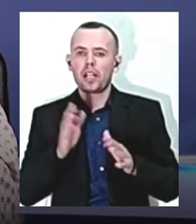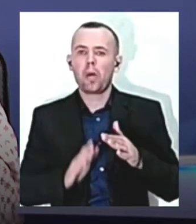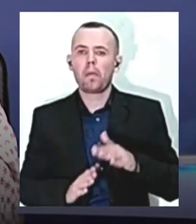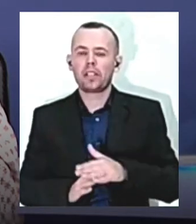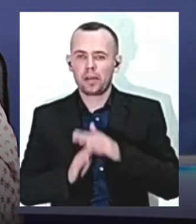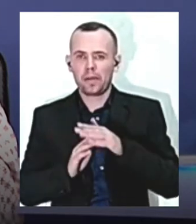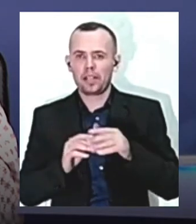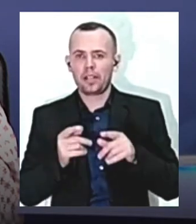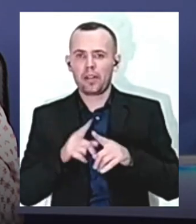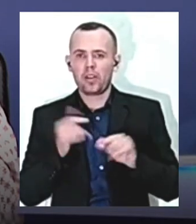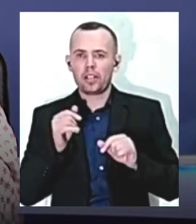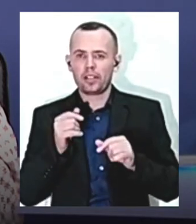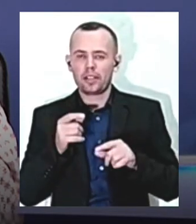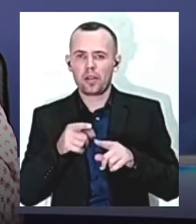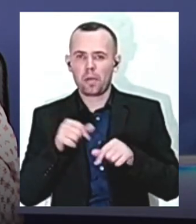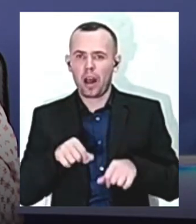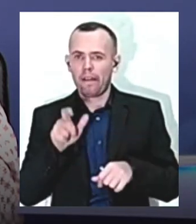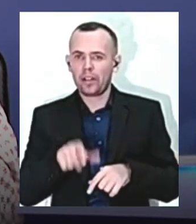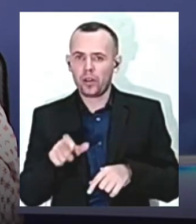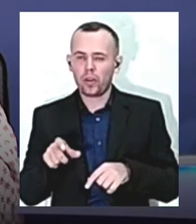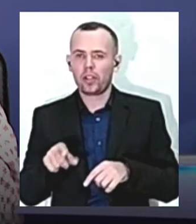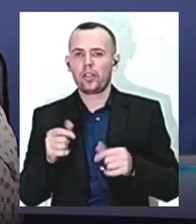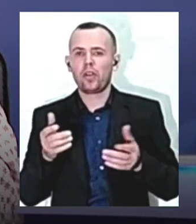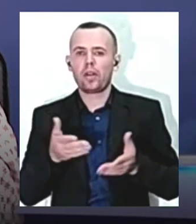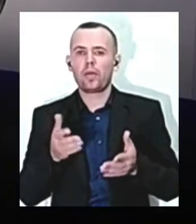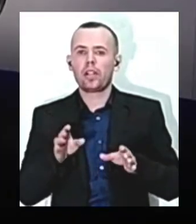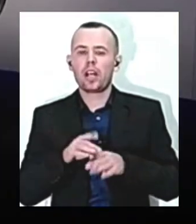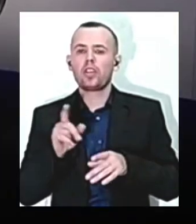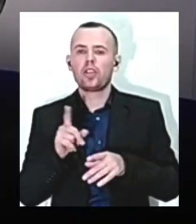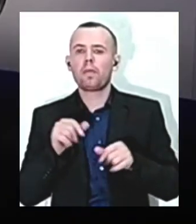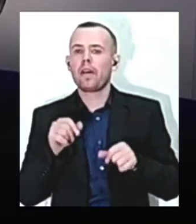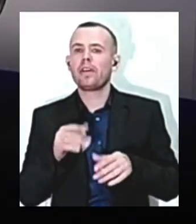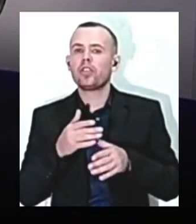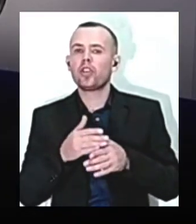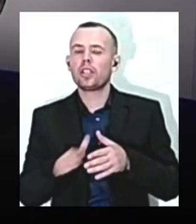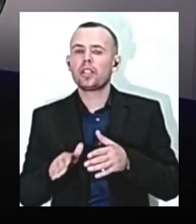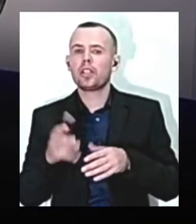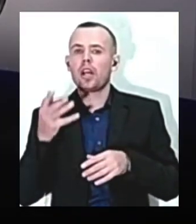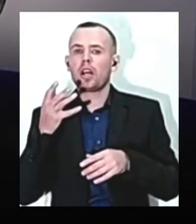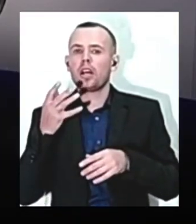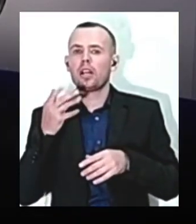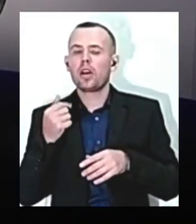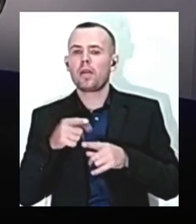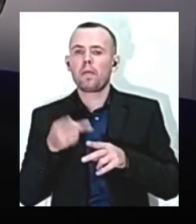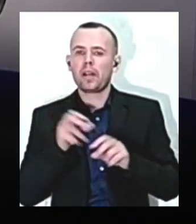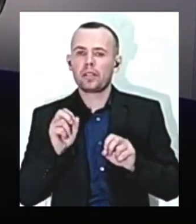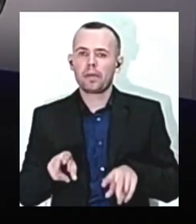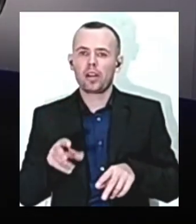прав людини, і так, щоб принаймні частина колективної безпеки, колективних